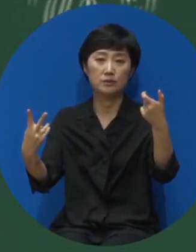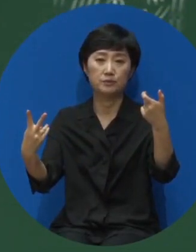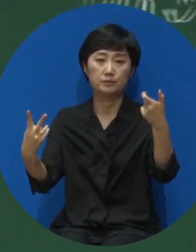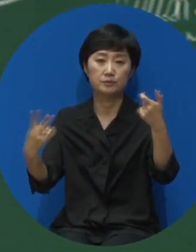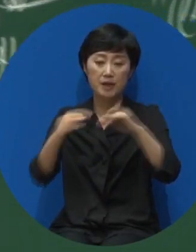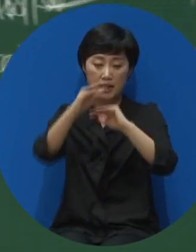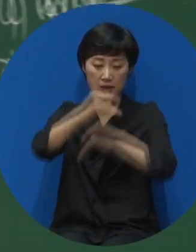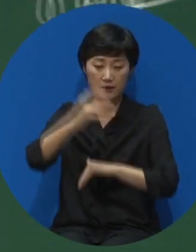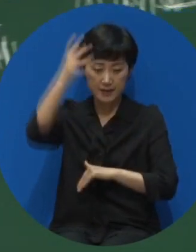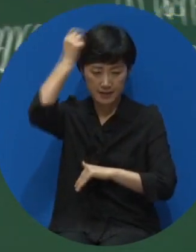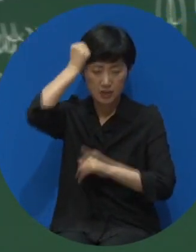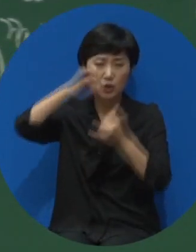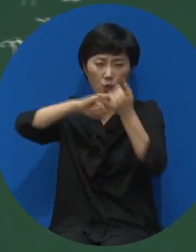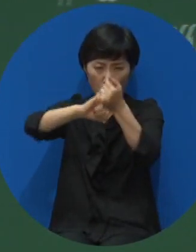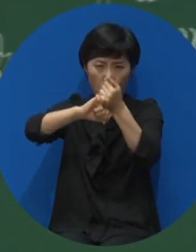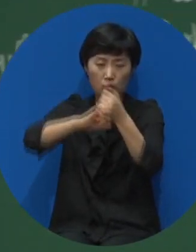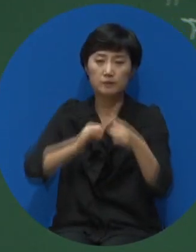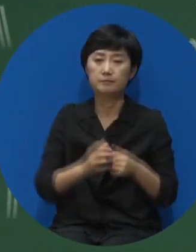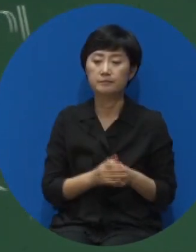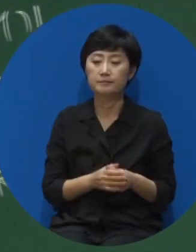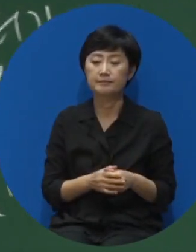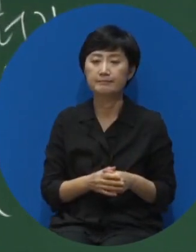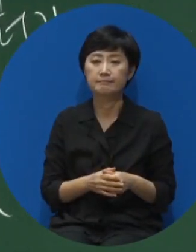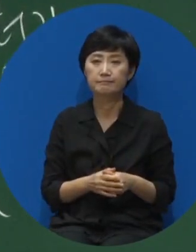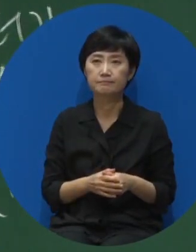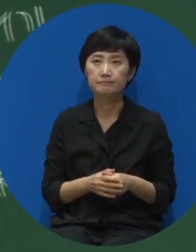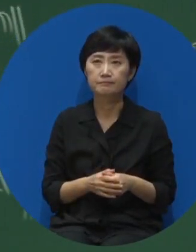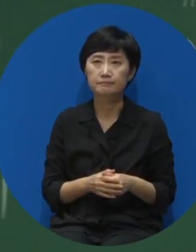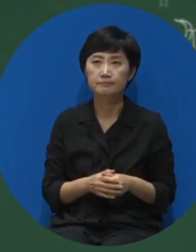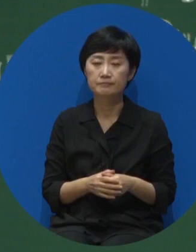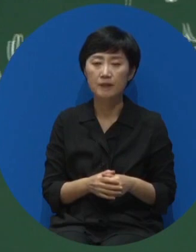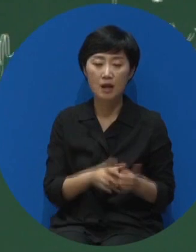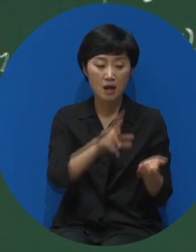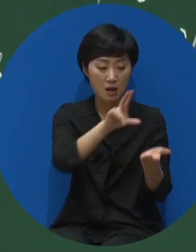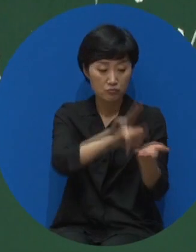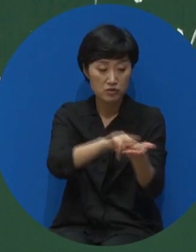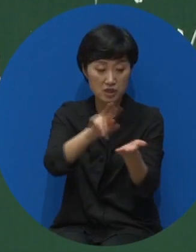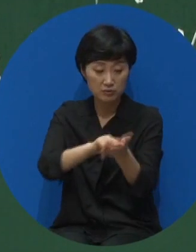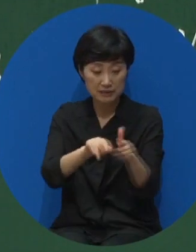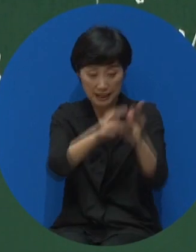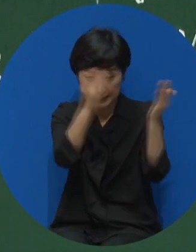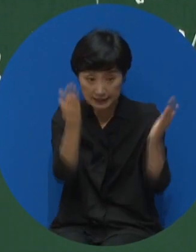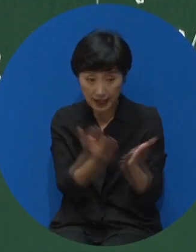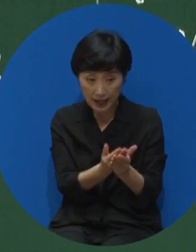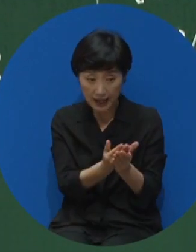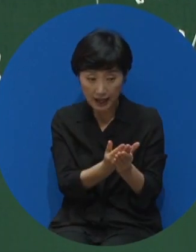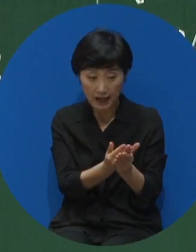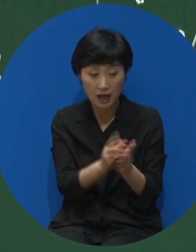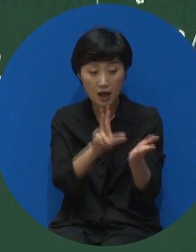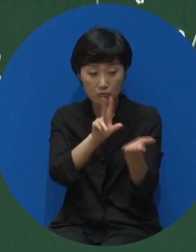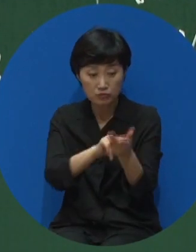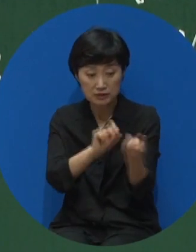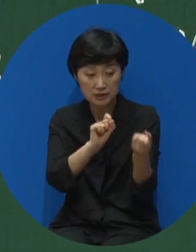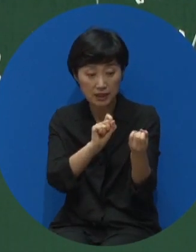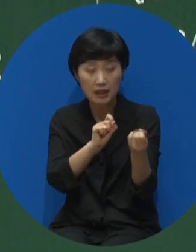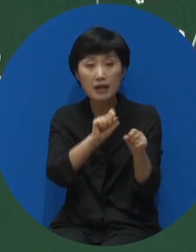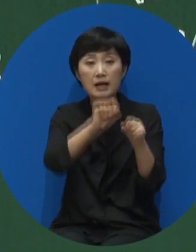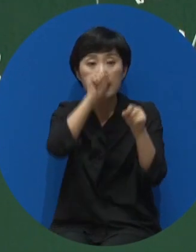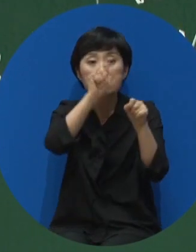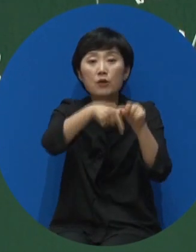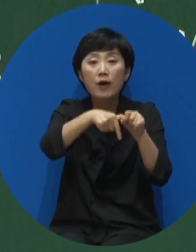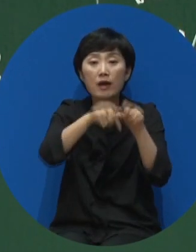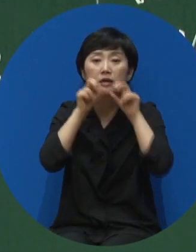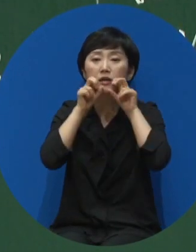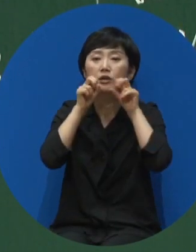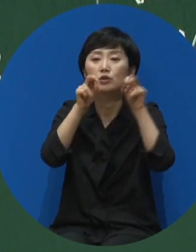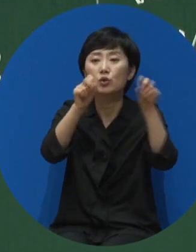항상 기억해야 됩니다. 常に 기억してください. 모든 문제는 선교 시작이다. 全ての 문제는 선교의